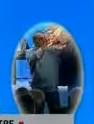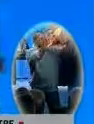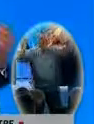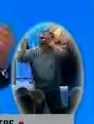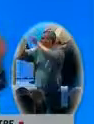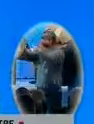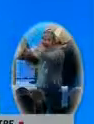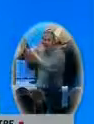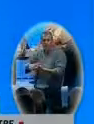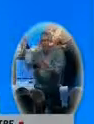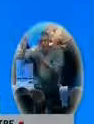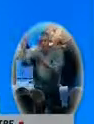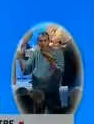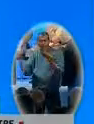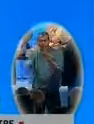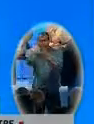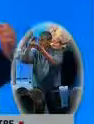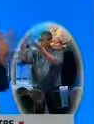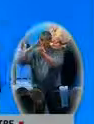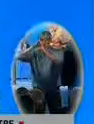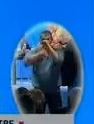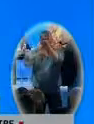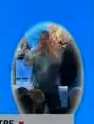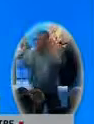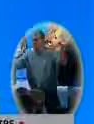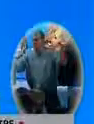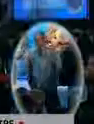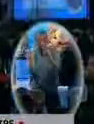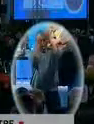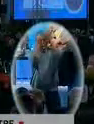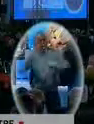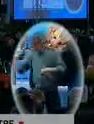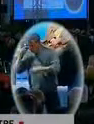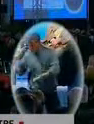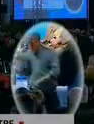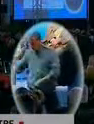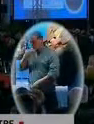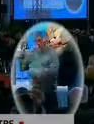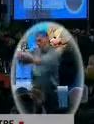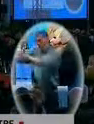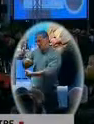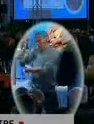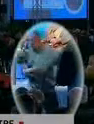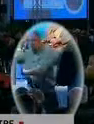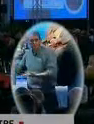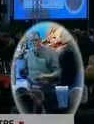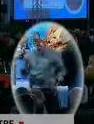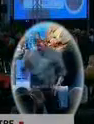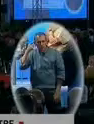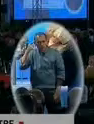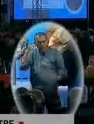la liberté, sous toutes les formes. Nous la revendiquons pour toute la planète. Alors pourquoi serions-nous tentés de